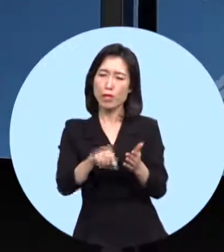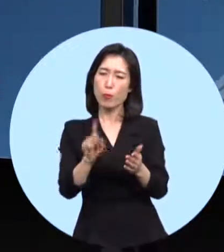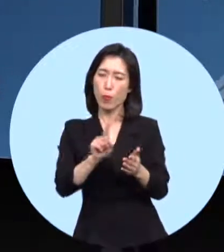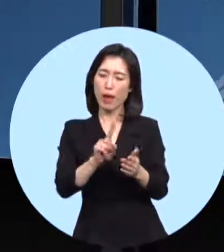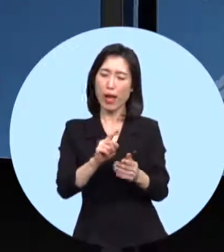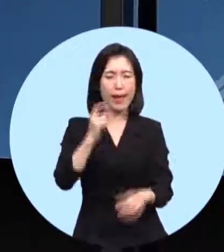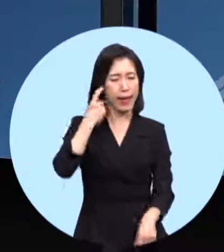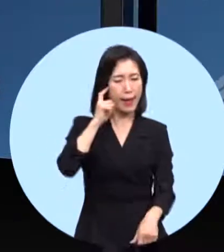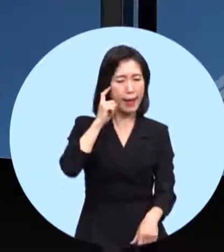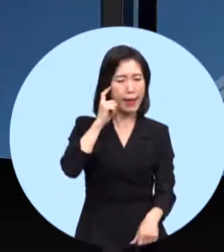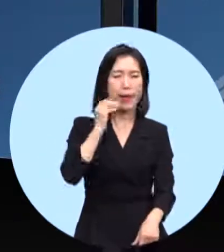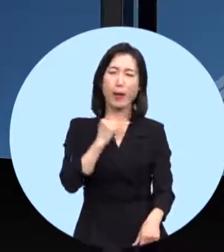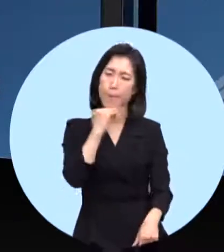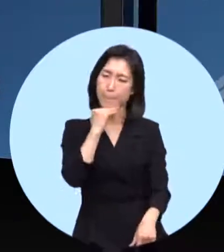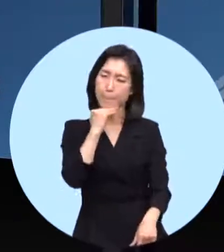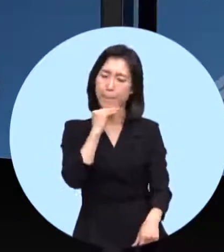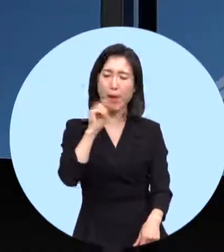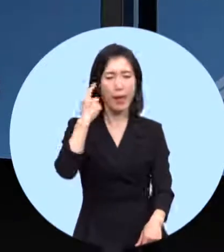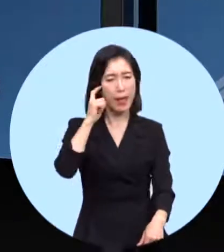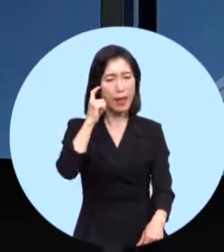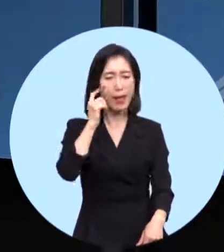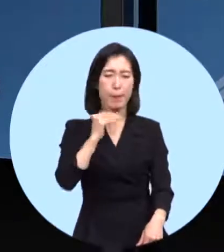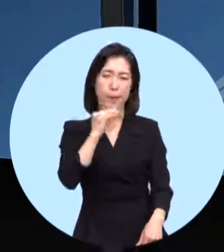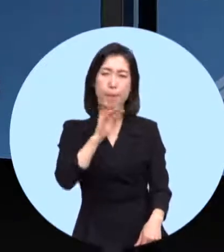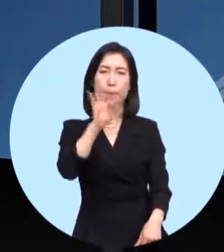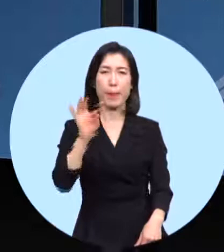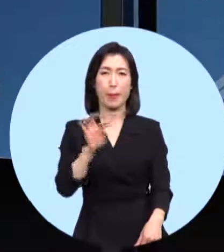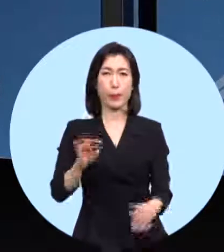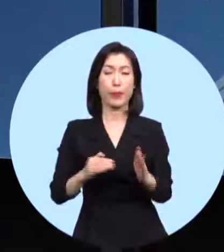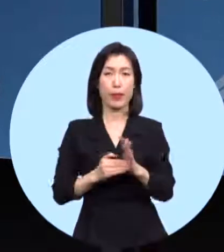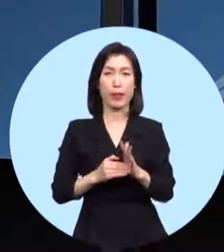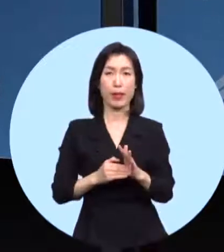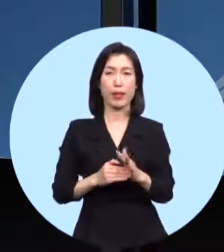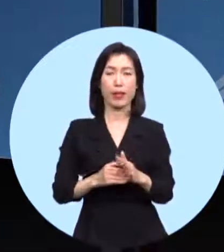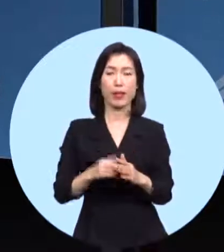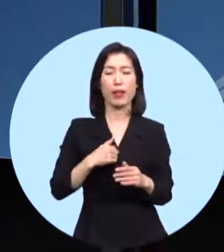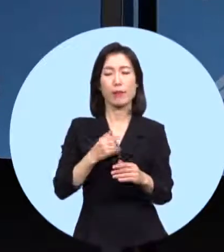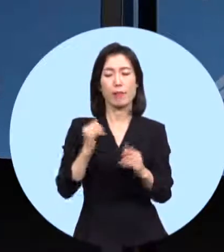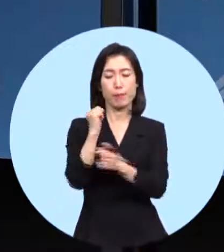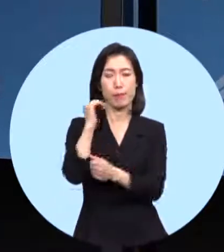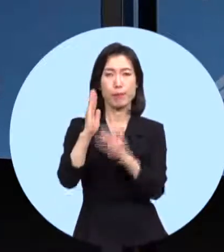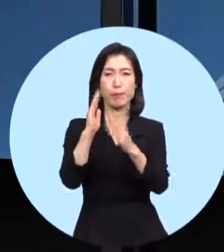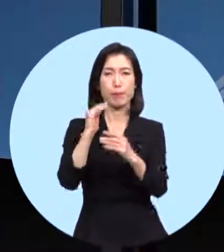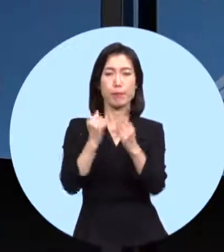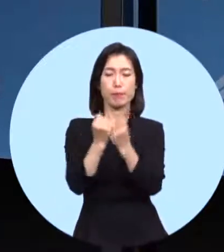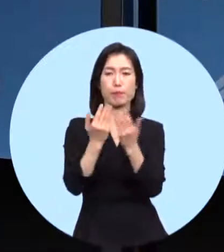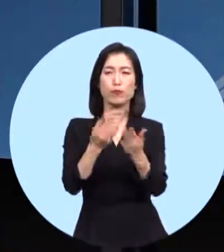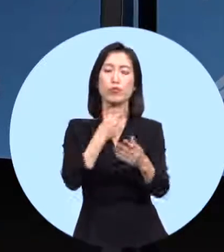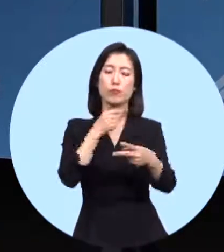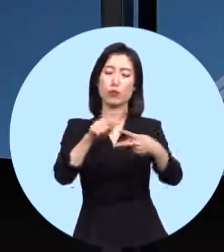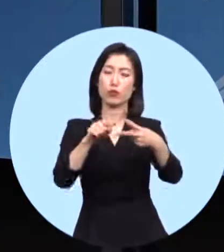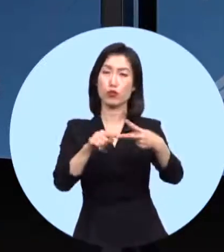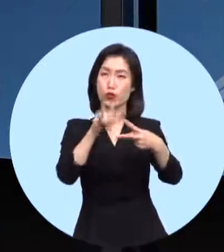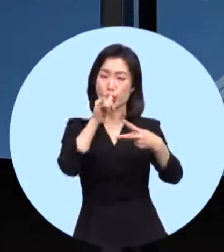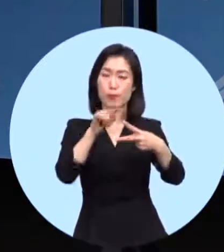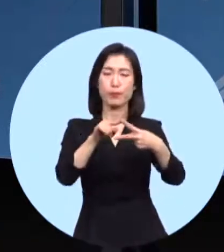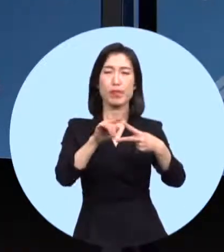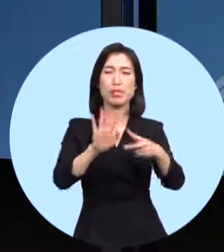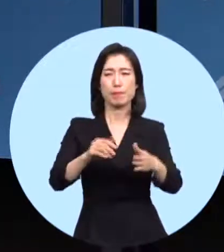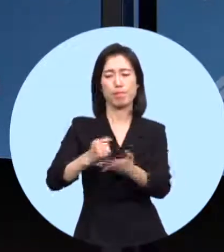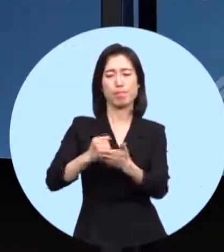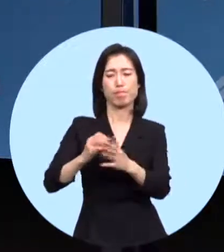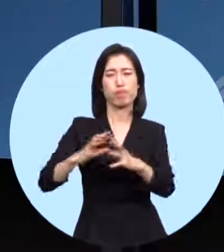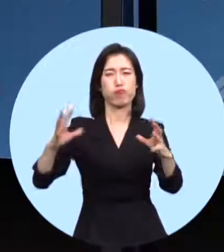멈추기를 계속했습니다. 두 가지 부분으로 말씀을 드리겠습니다. 하나는 이슈가